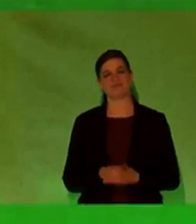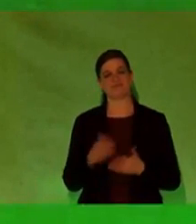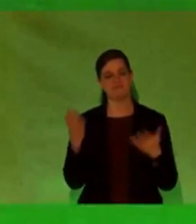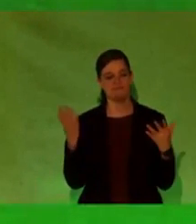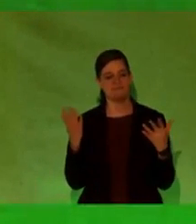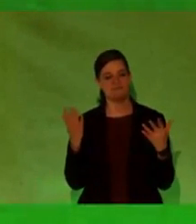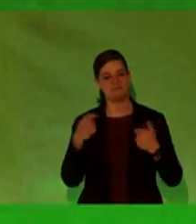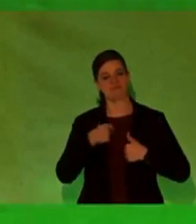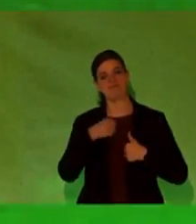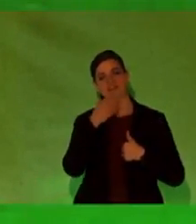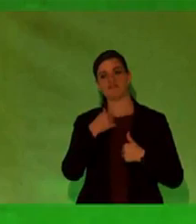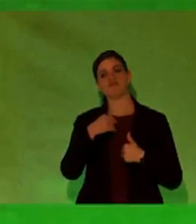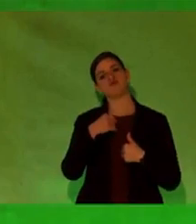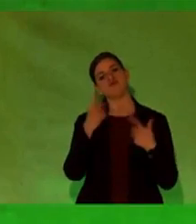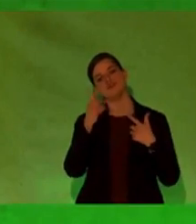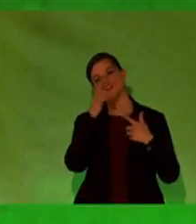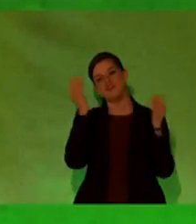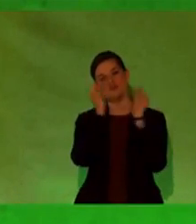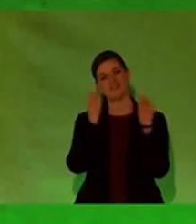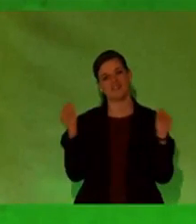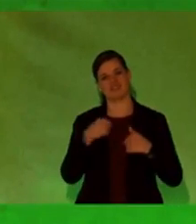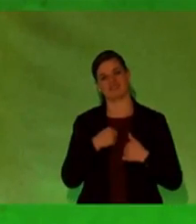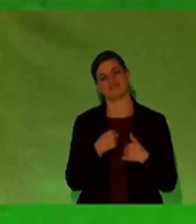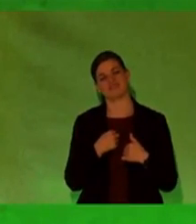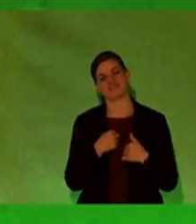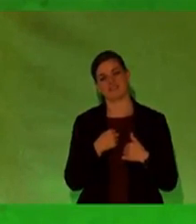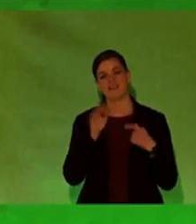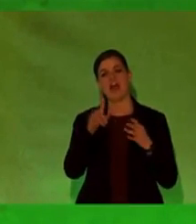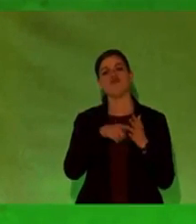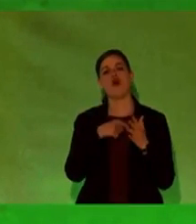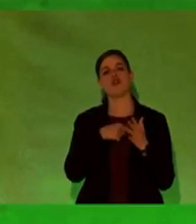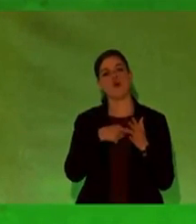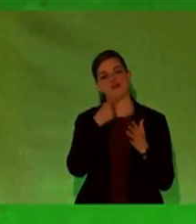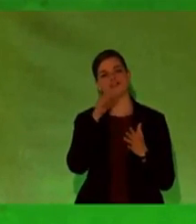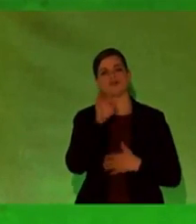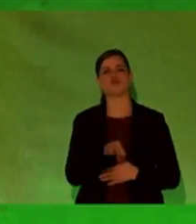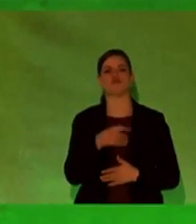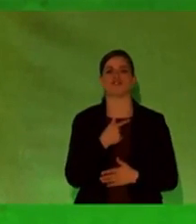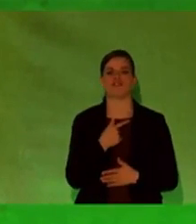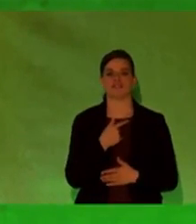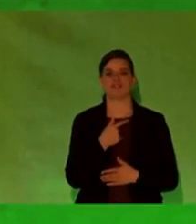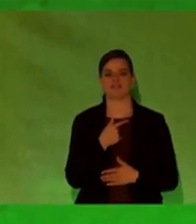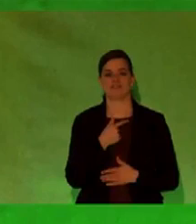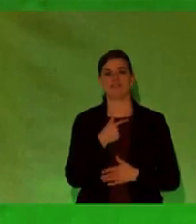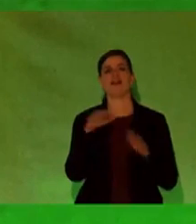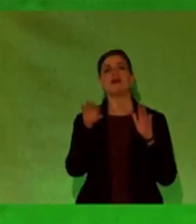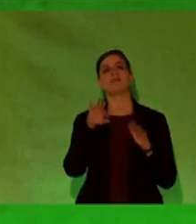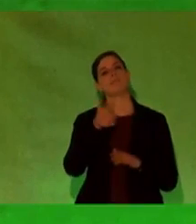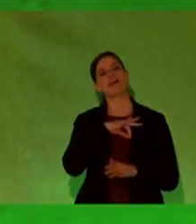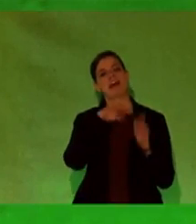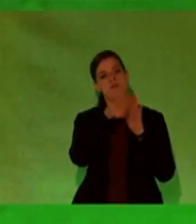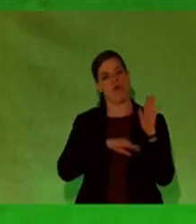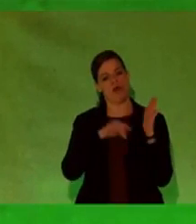Eigentlich geht es mir nur darum zu sagen, ich finde diese Forderungen ganz gut und in unseren Parteiprogrammen